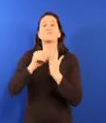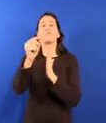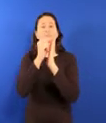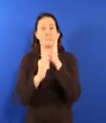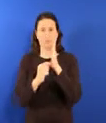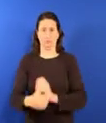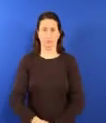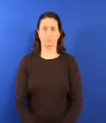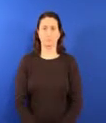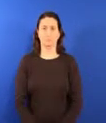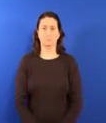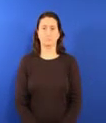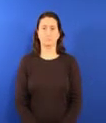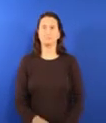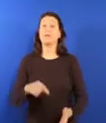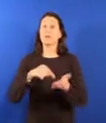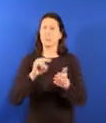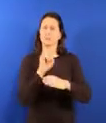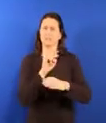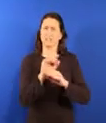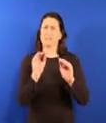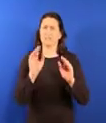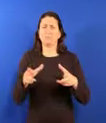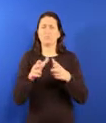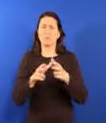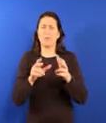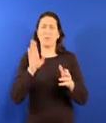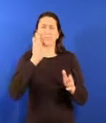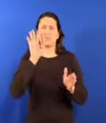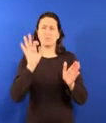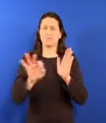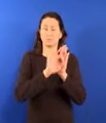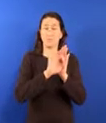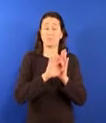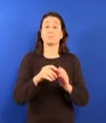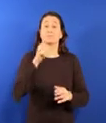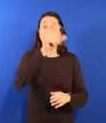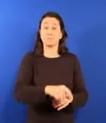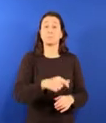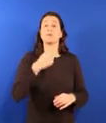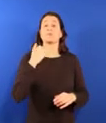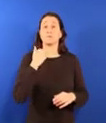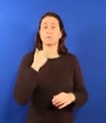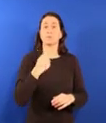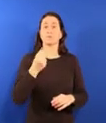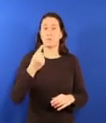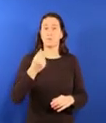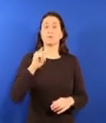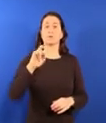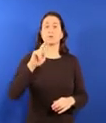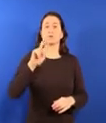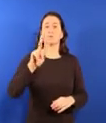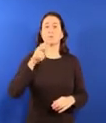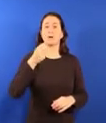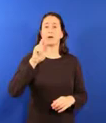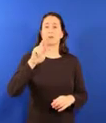datu jaso dira zerga administrazio guztietatik. Era berean, Iruarrizagak azpimarratu du ez dela nahikoa